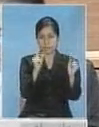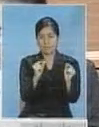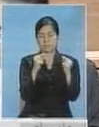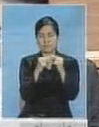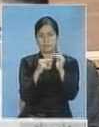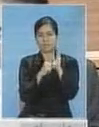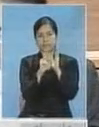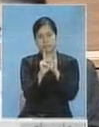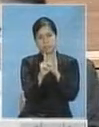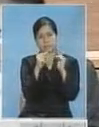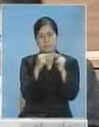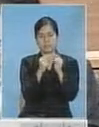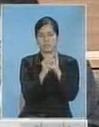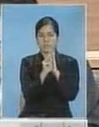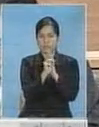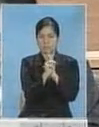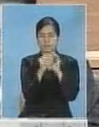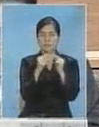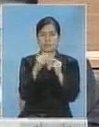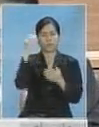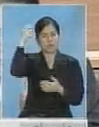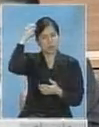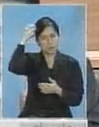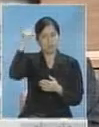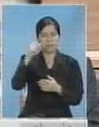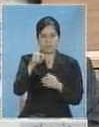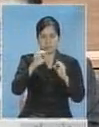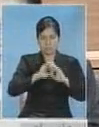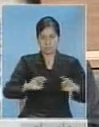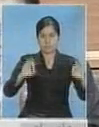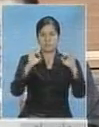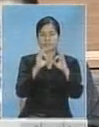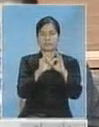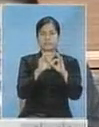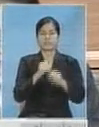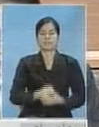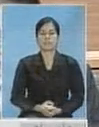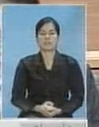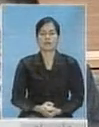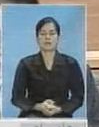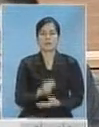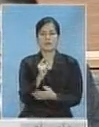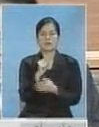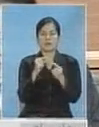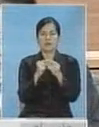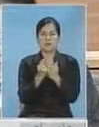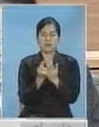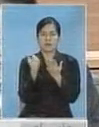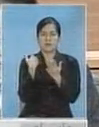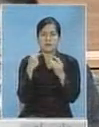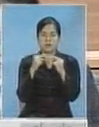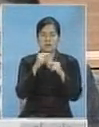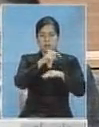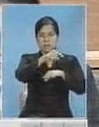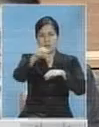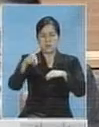ไปที่มุกดาหารไปประเทศลาวเส้นนี้ก็เป็นเส้นหลักนะครับที่สำคัญเส้นหนึ่งนะครับในการเชื่อมโยงได้ถึง3ประเ